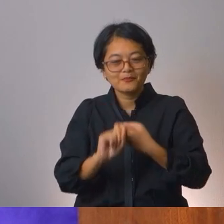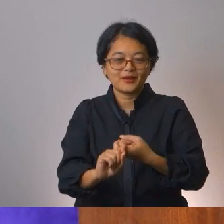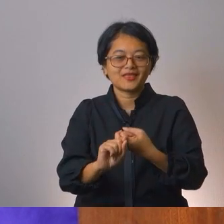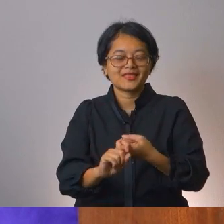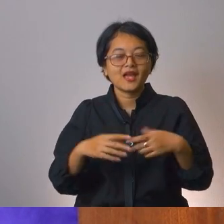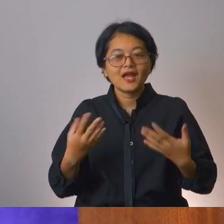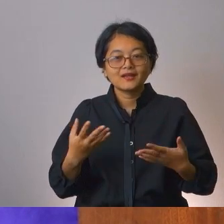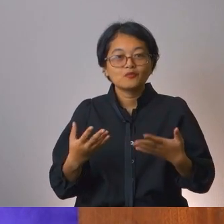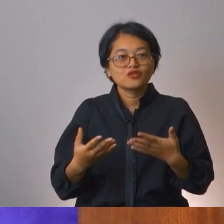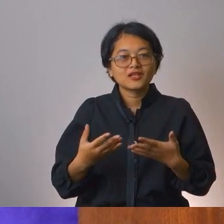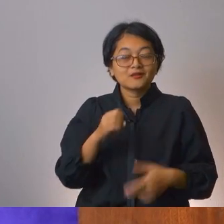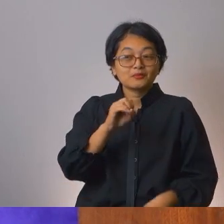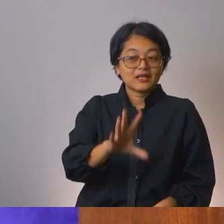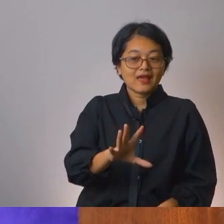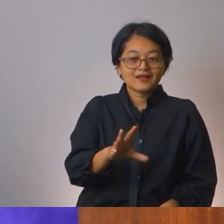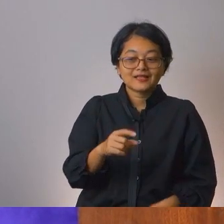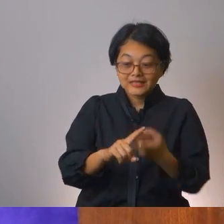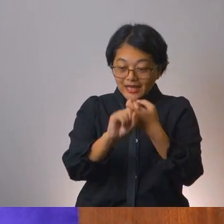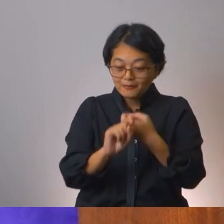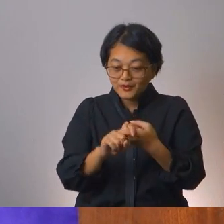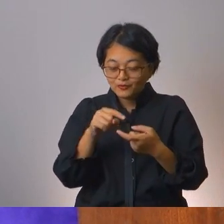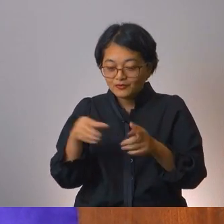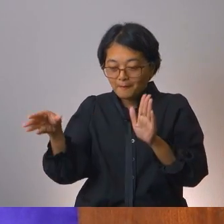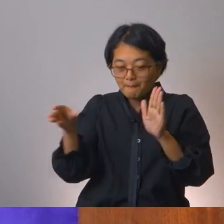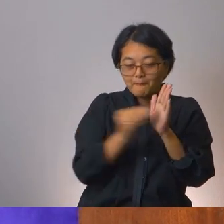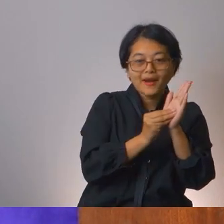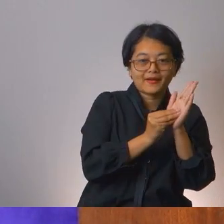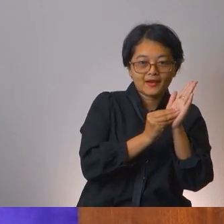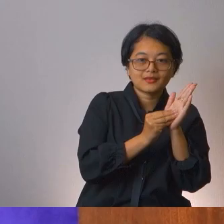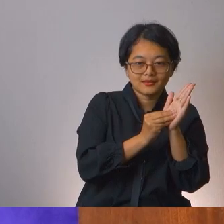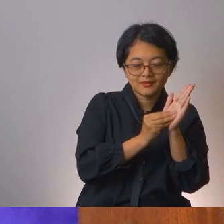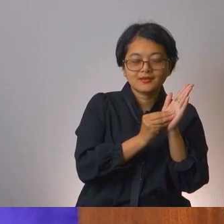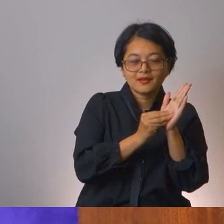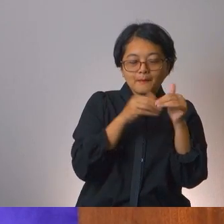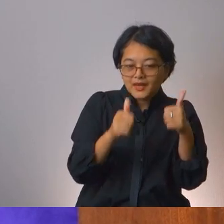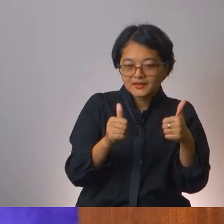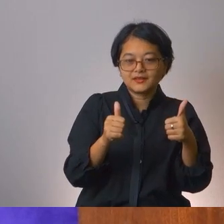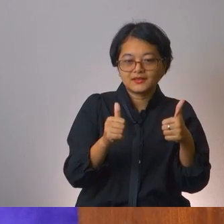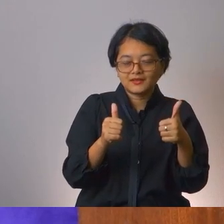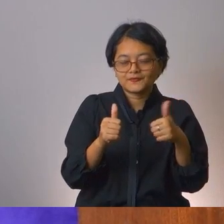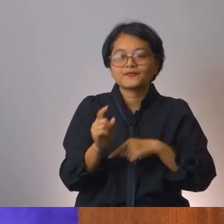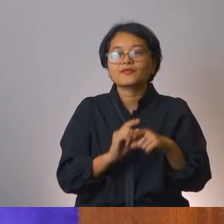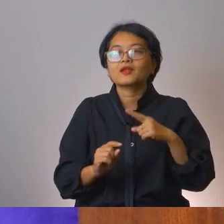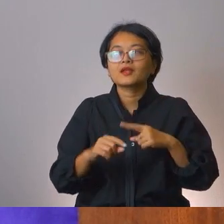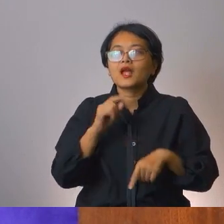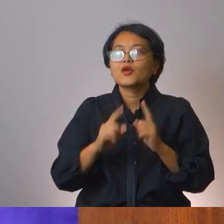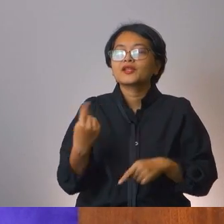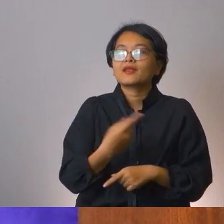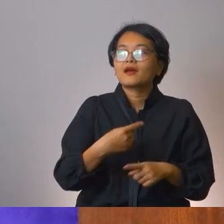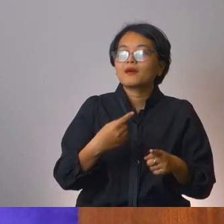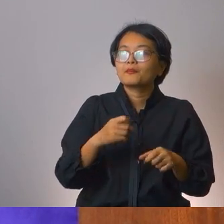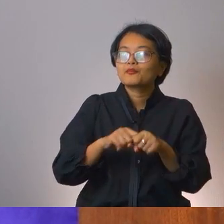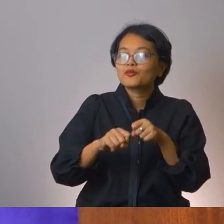magnet kebajikan atau kebaikan. Dengan berjumpa atau bersahabat dengan seseorang,